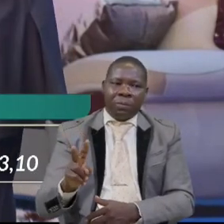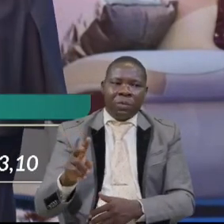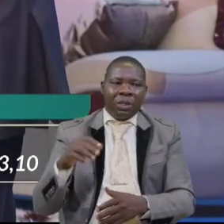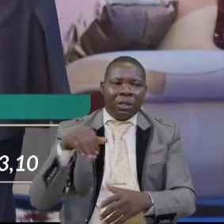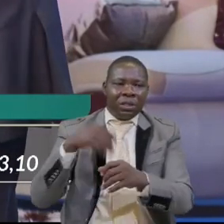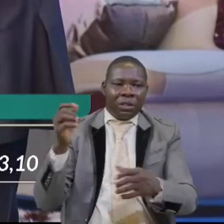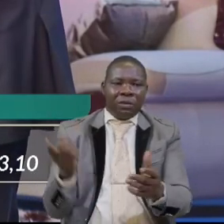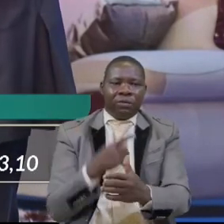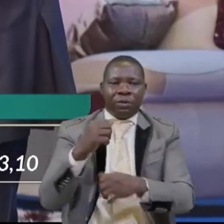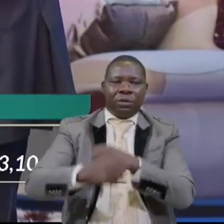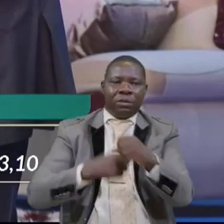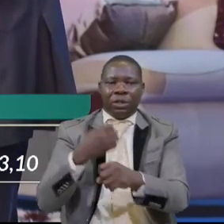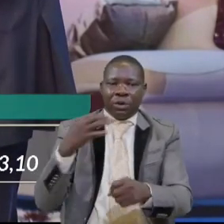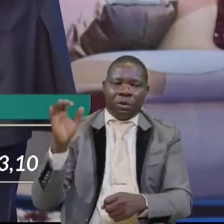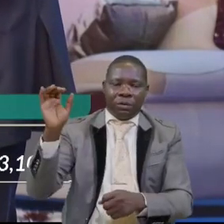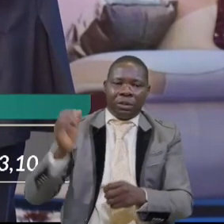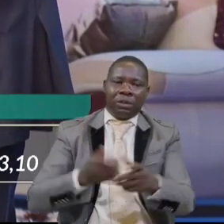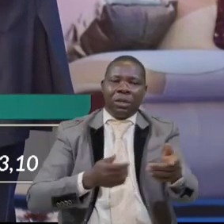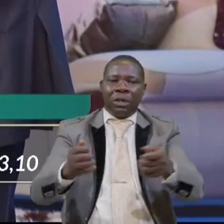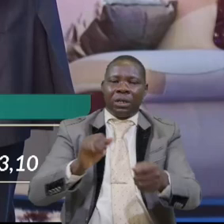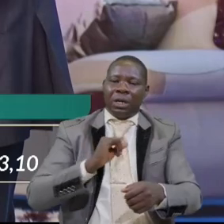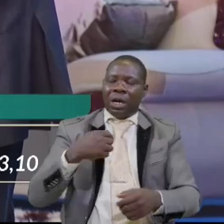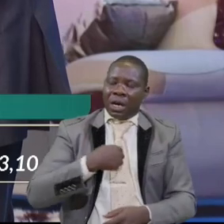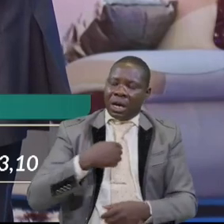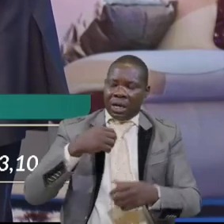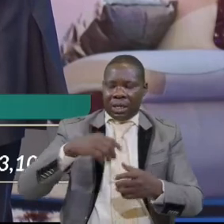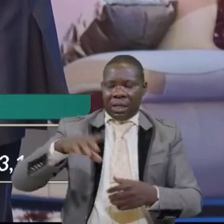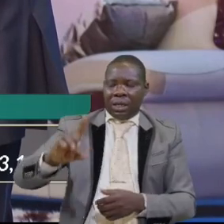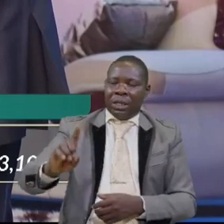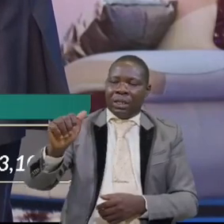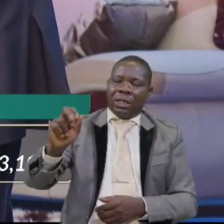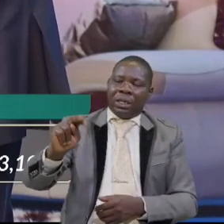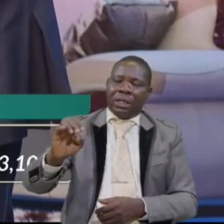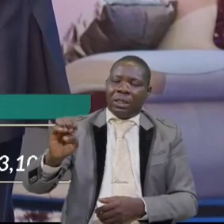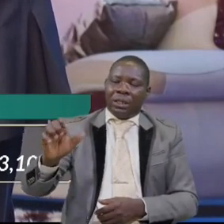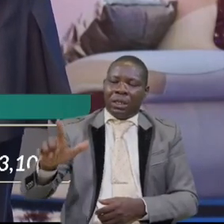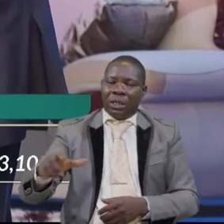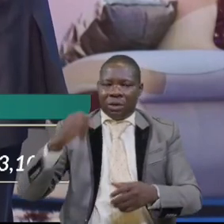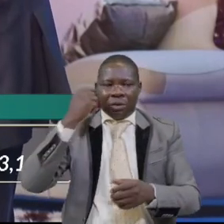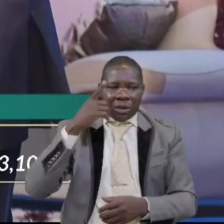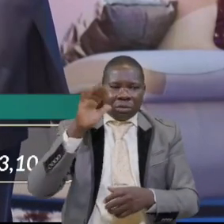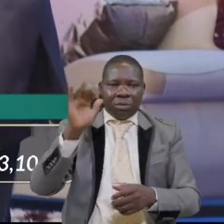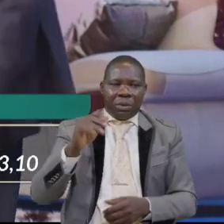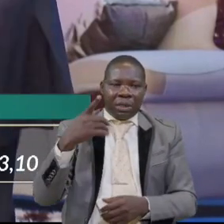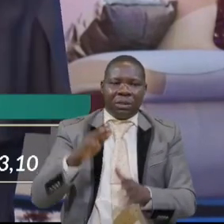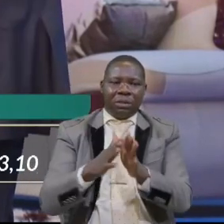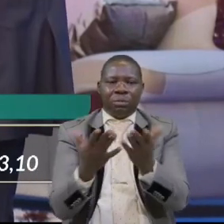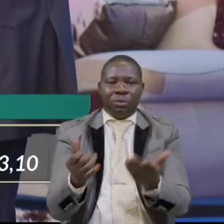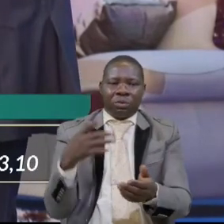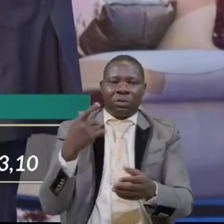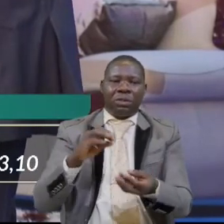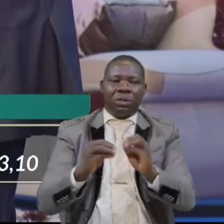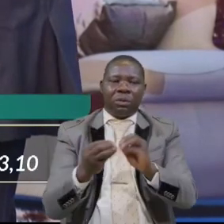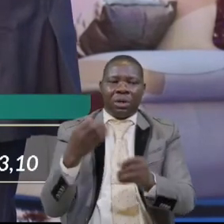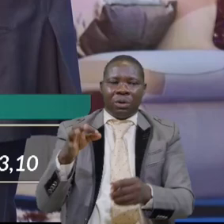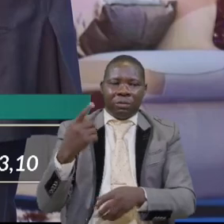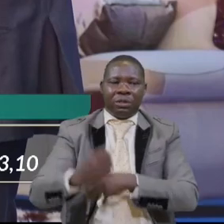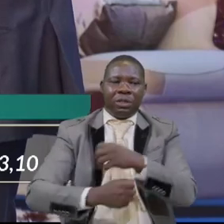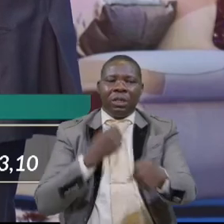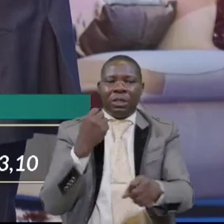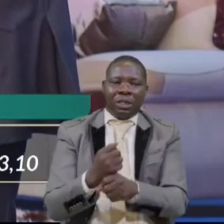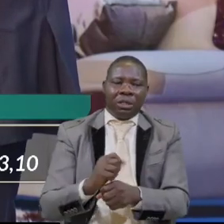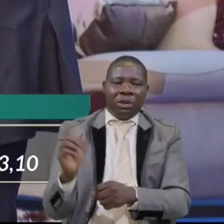moi, Daniel, je vis par les livres qu'il devait s'écouler 70 ans pour